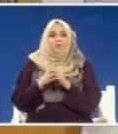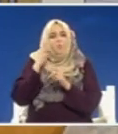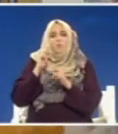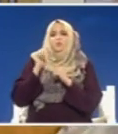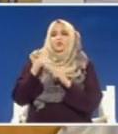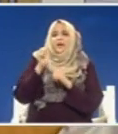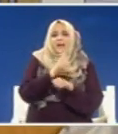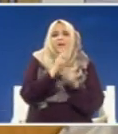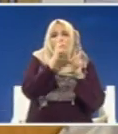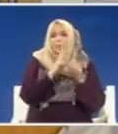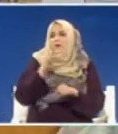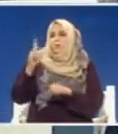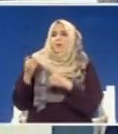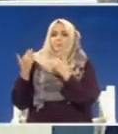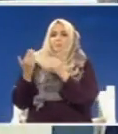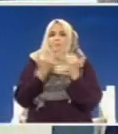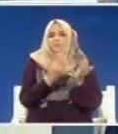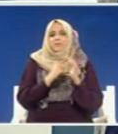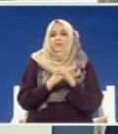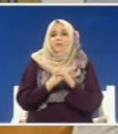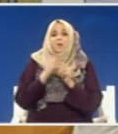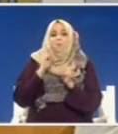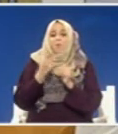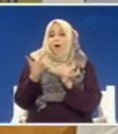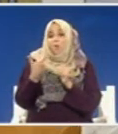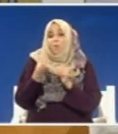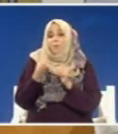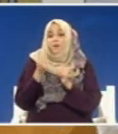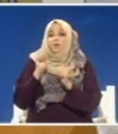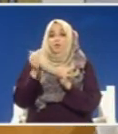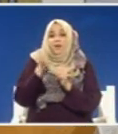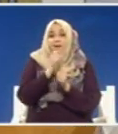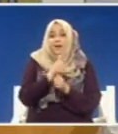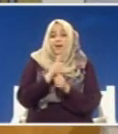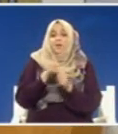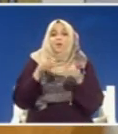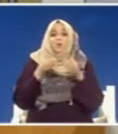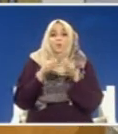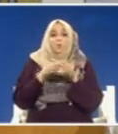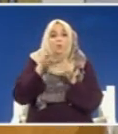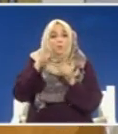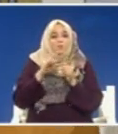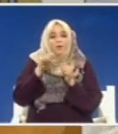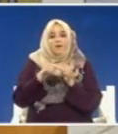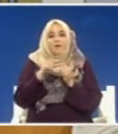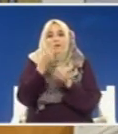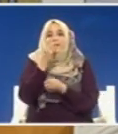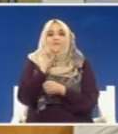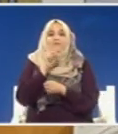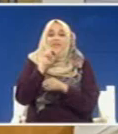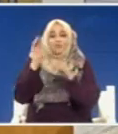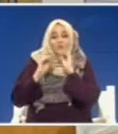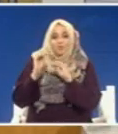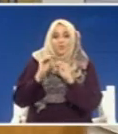حق حقه. أيوة. لأن كل منهما يطالب بحق البر والإحسان من البنت. الله